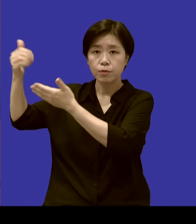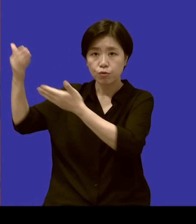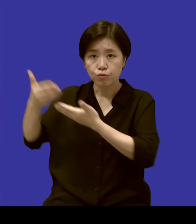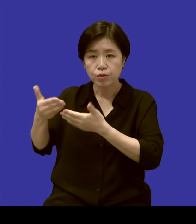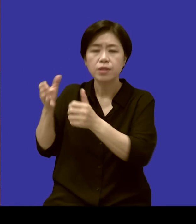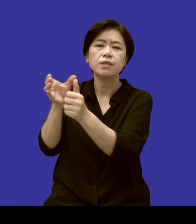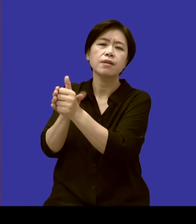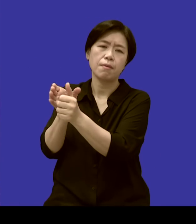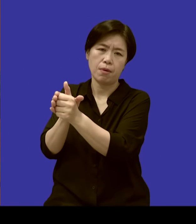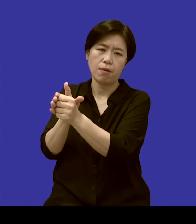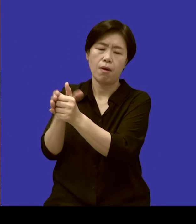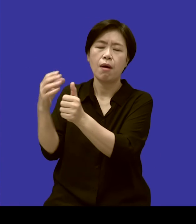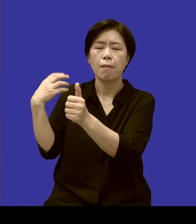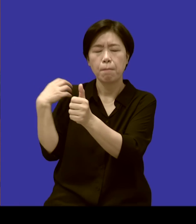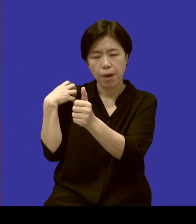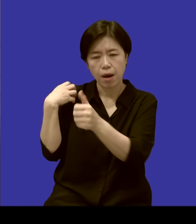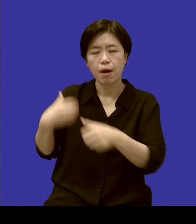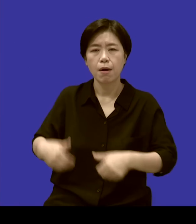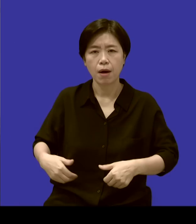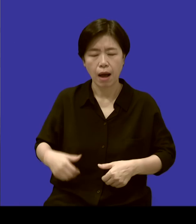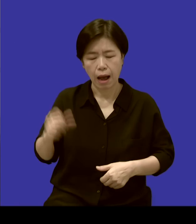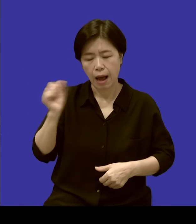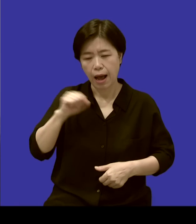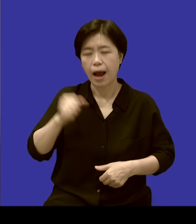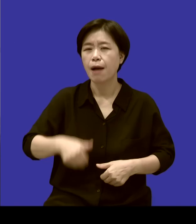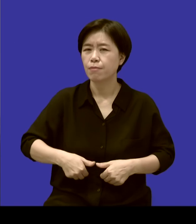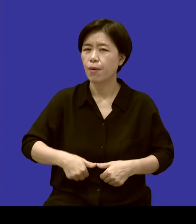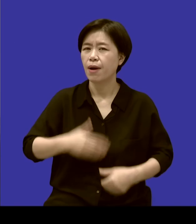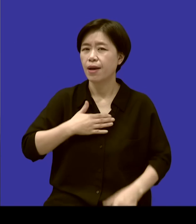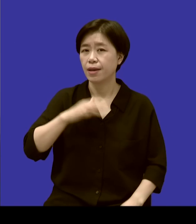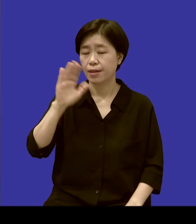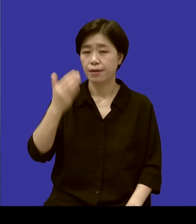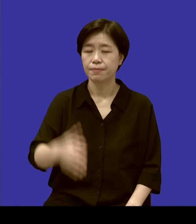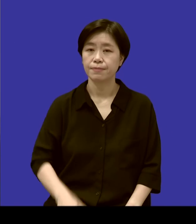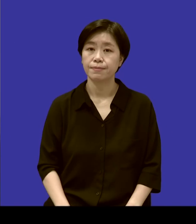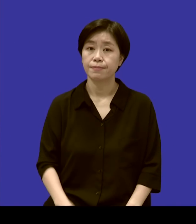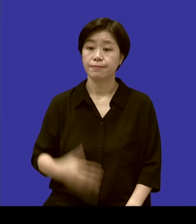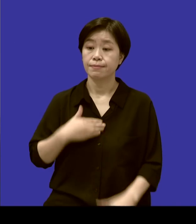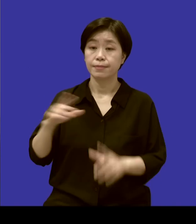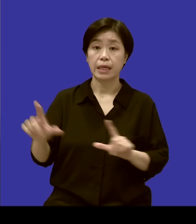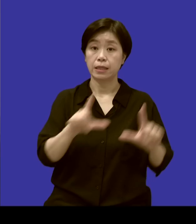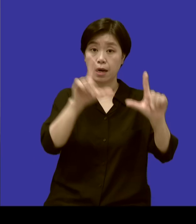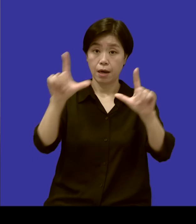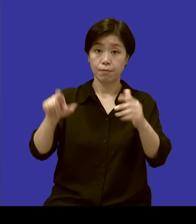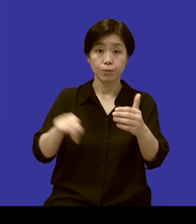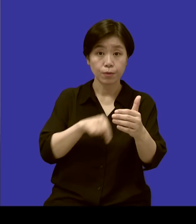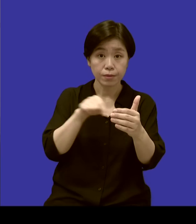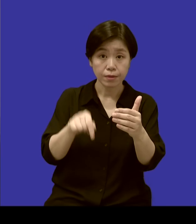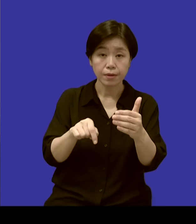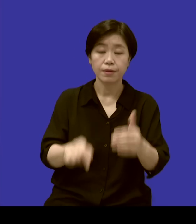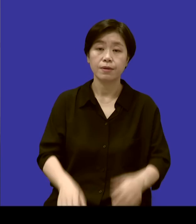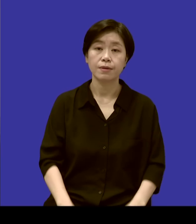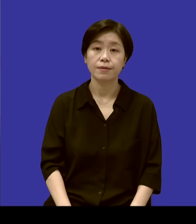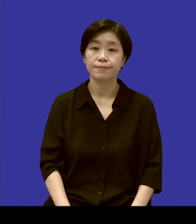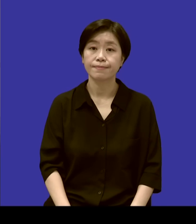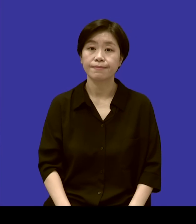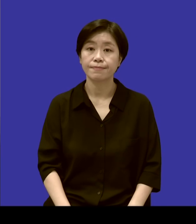걸 알았어요. 예. 그래서 그때 또 기도한 것은 하나님, 내 삶을 통해서 이제는